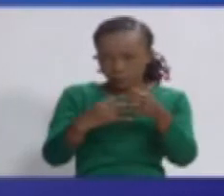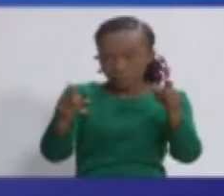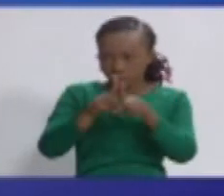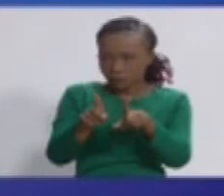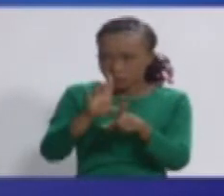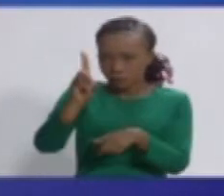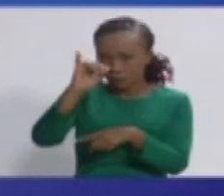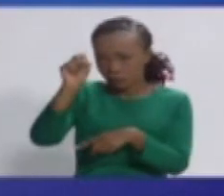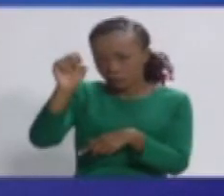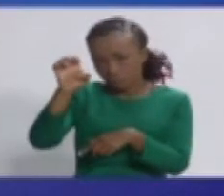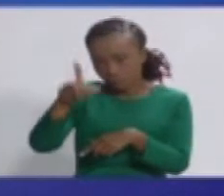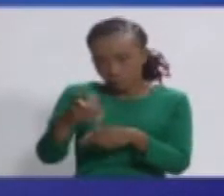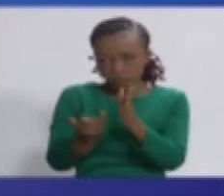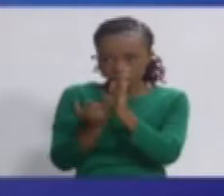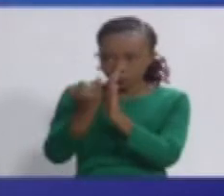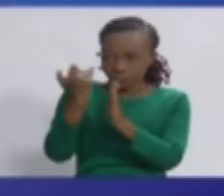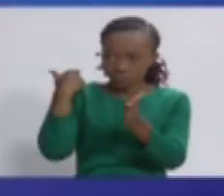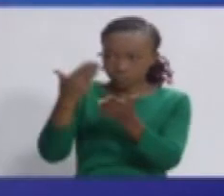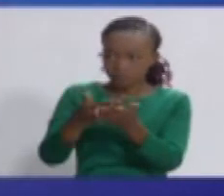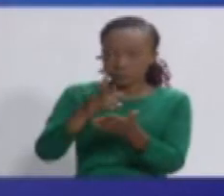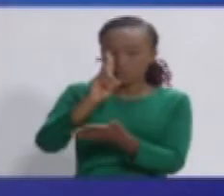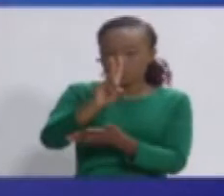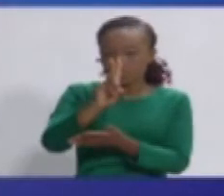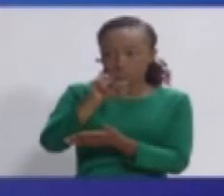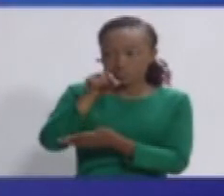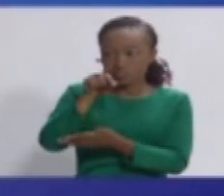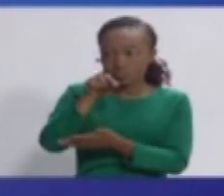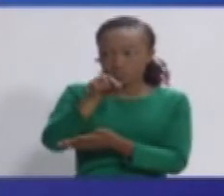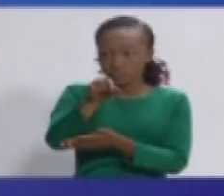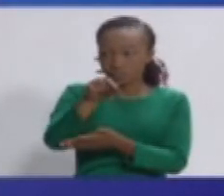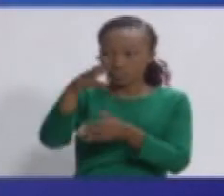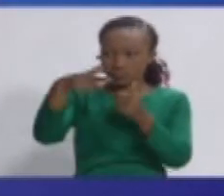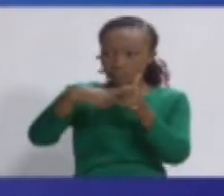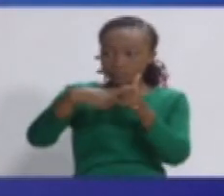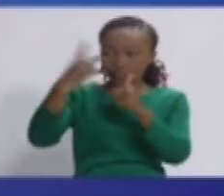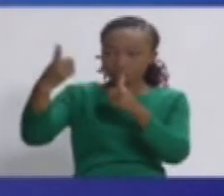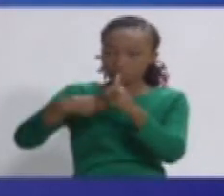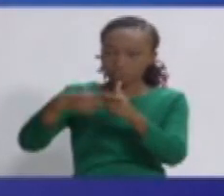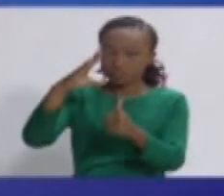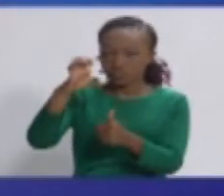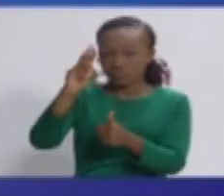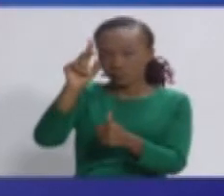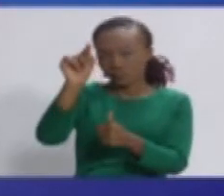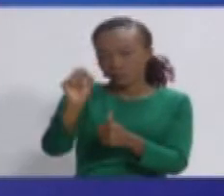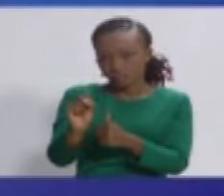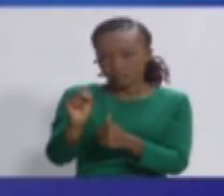vile dizeli kwa upande wake ikiongezeka hadi shilingi 2 na senti 76.